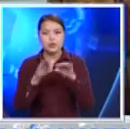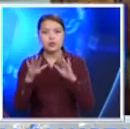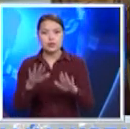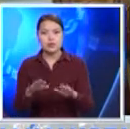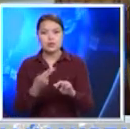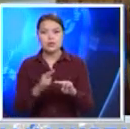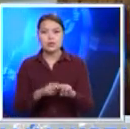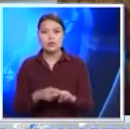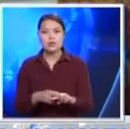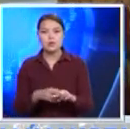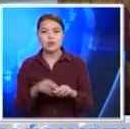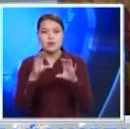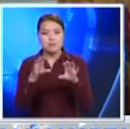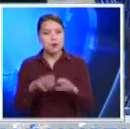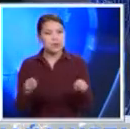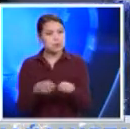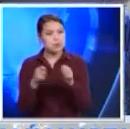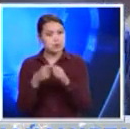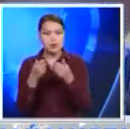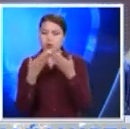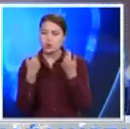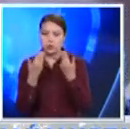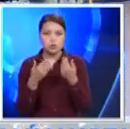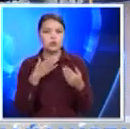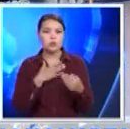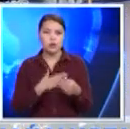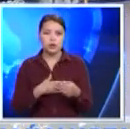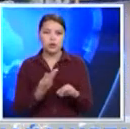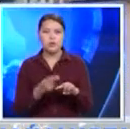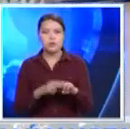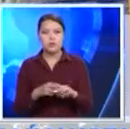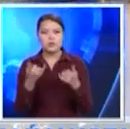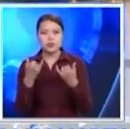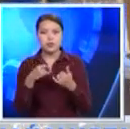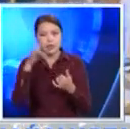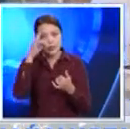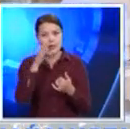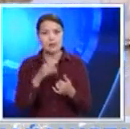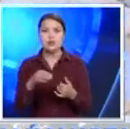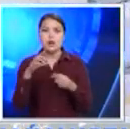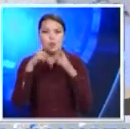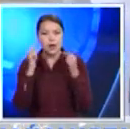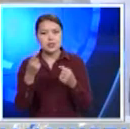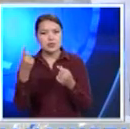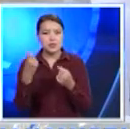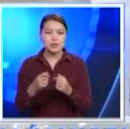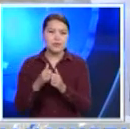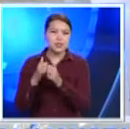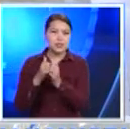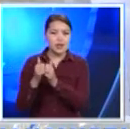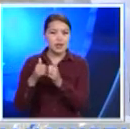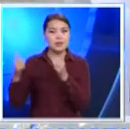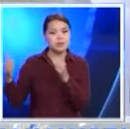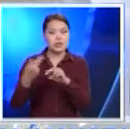тұрақты, қоғамдық тәртіпті бұзу фактілері жоқ дейді мамандар. Сондай-ақ саяси науқан санитарлық талаптарға сай өткізіліп жатыр. Айта кетейік, қазір